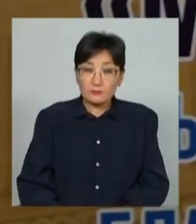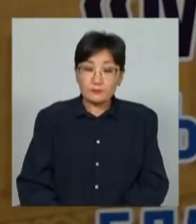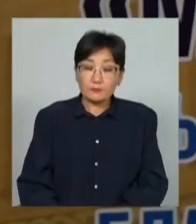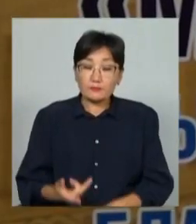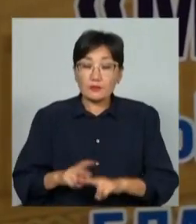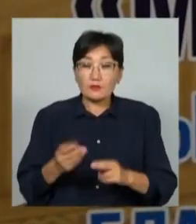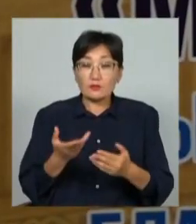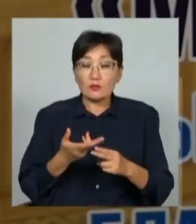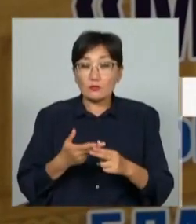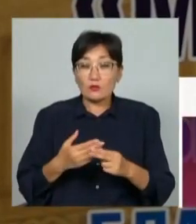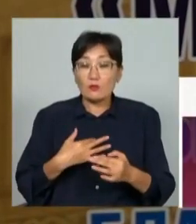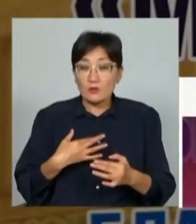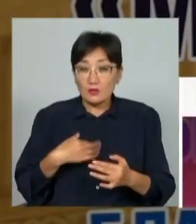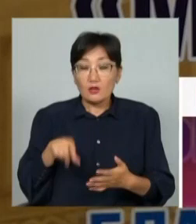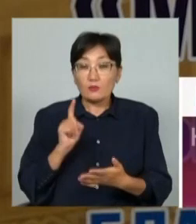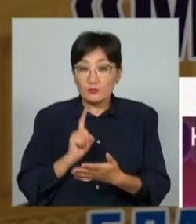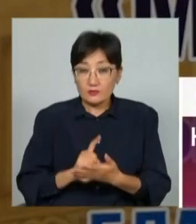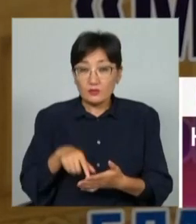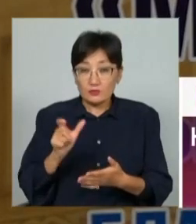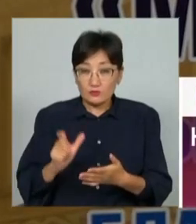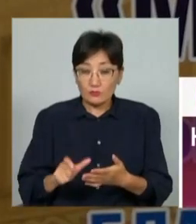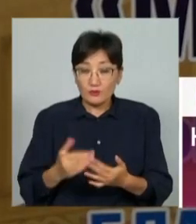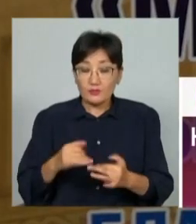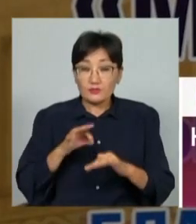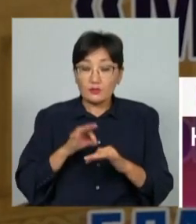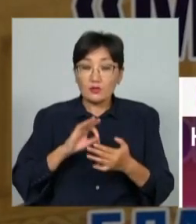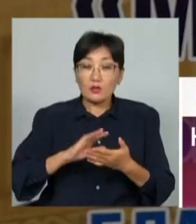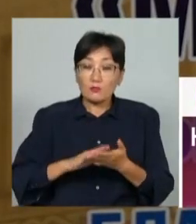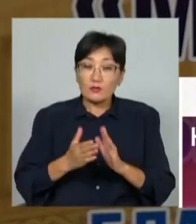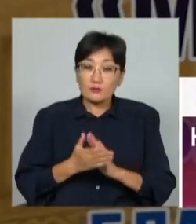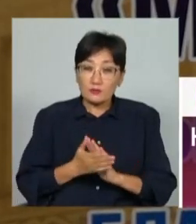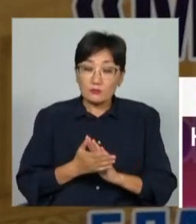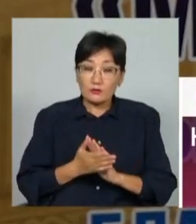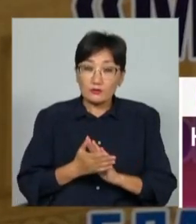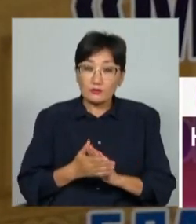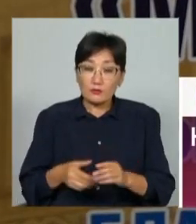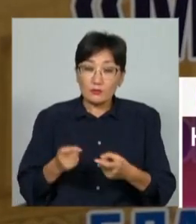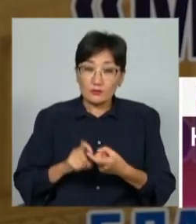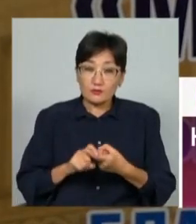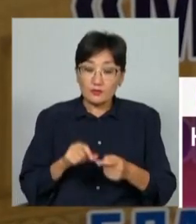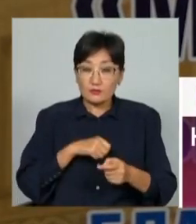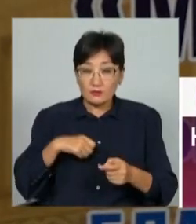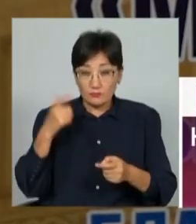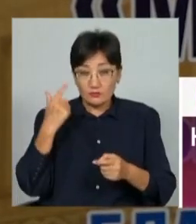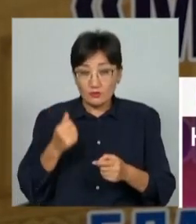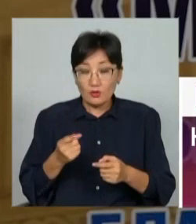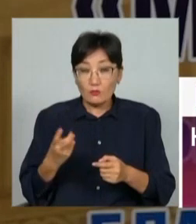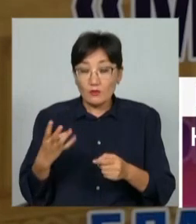бұл өзіміздің азаматтық борыш. Елде қазір пандемияға байланысты өздеріңіз білесіздер. Біраз